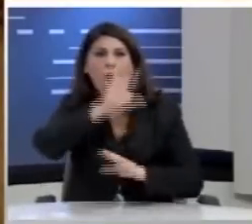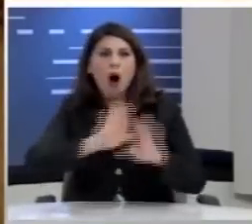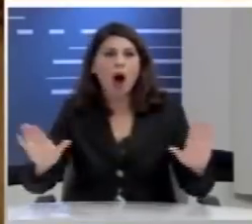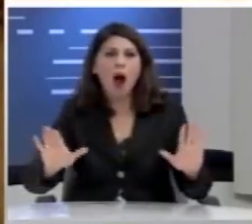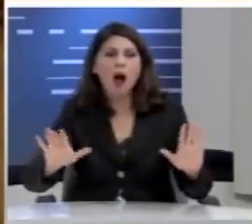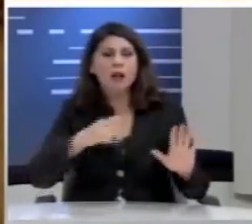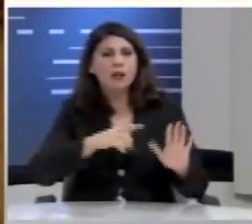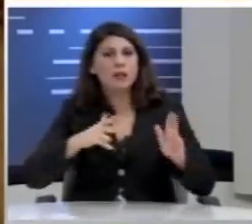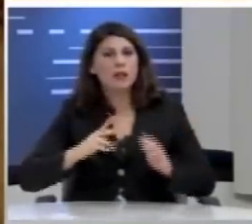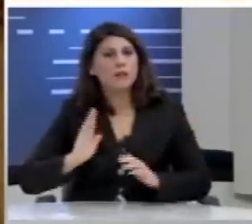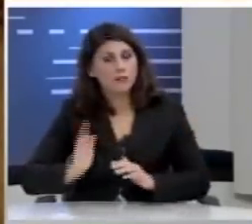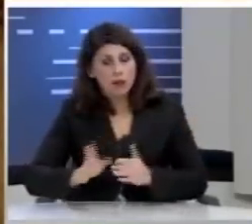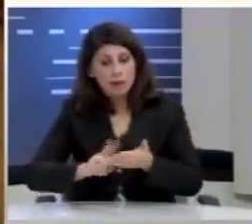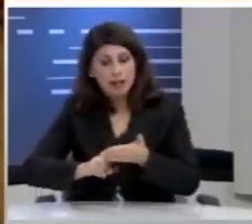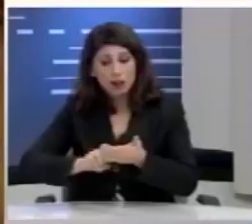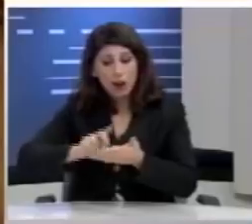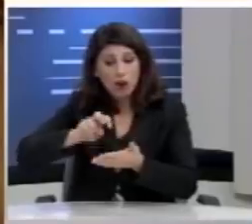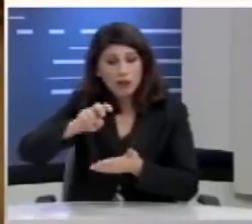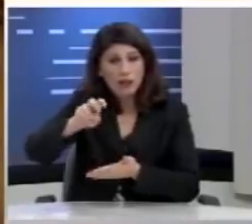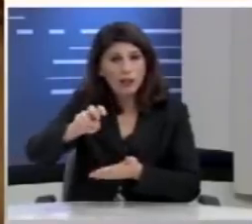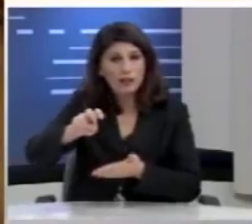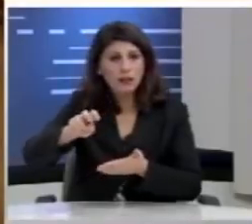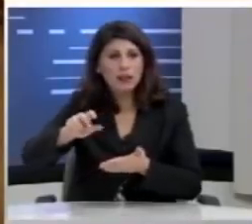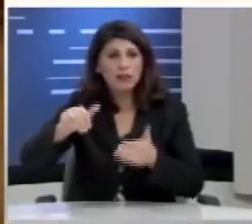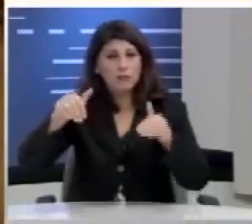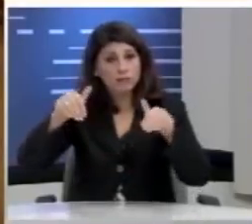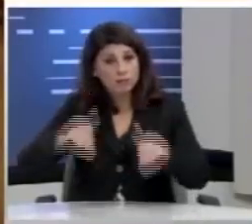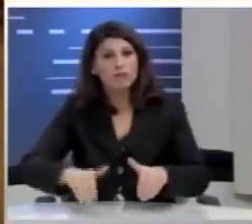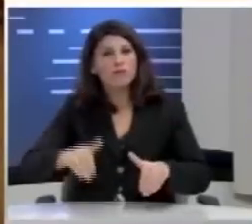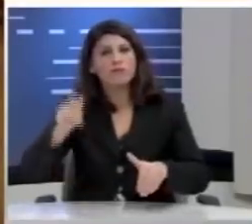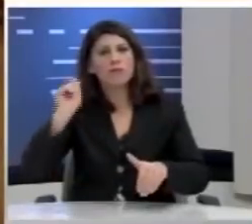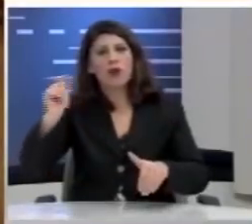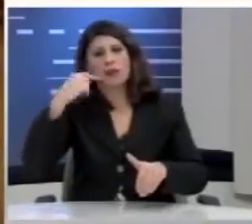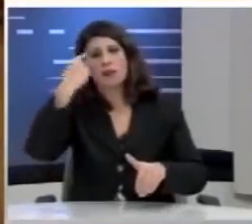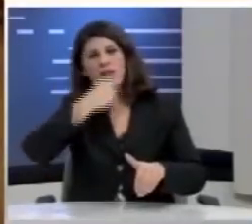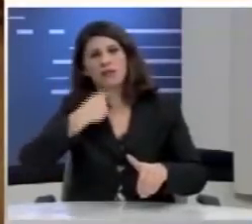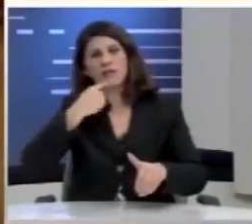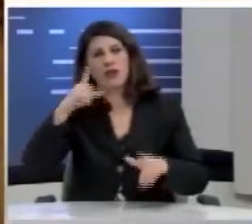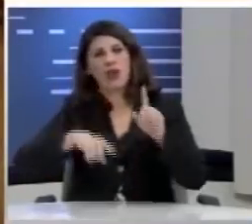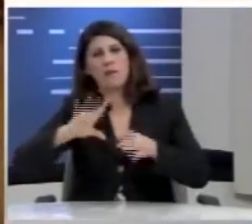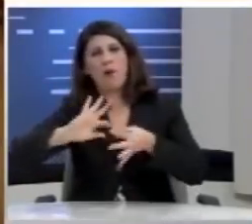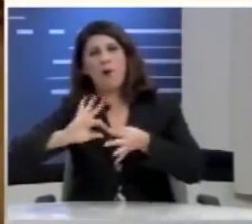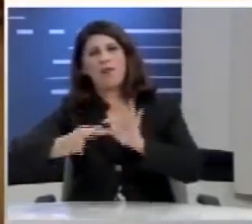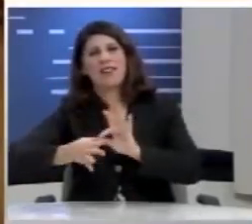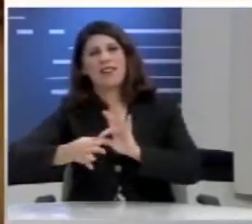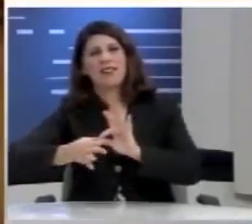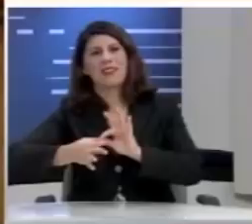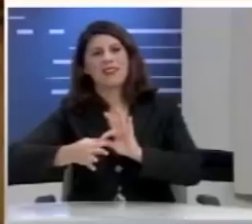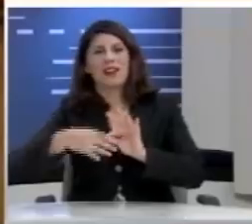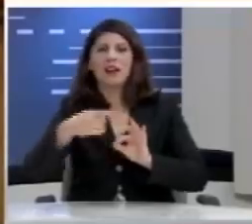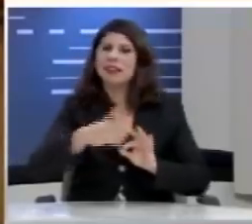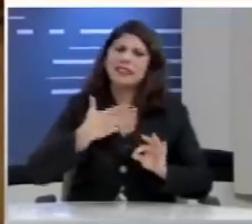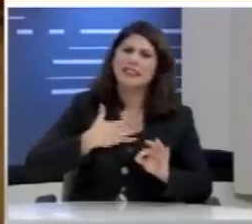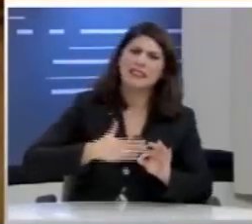φτάσετε μόνο ως το σκαλοπάτι του συνεπούς πολιτικού προσωπικού κάποιων ομίλων,